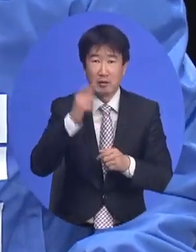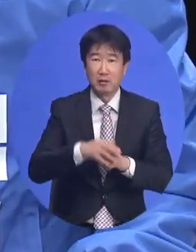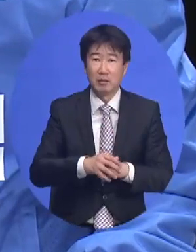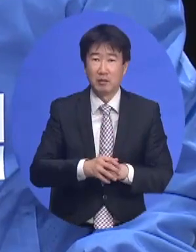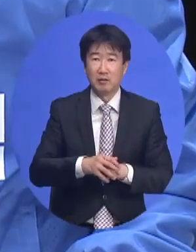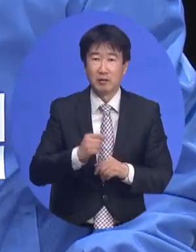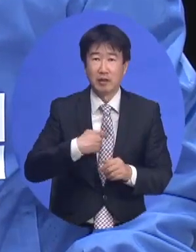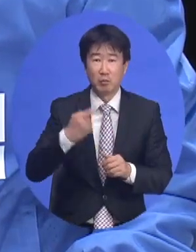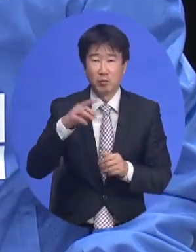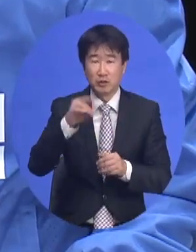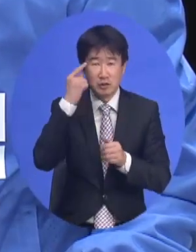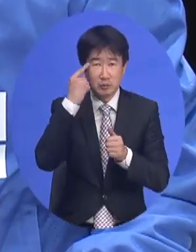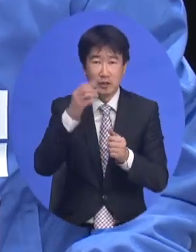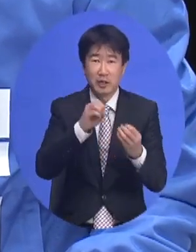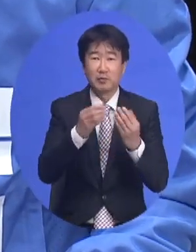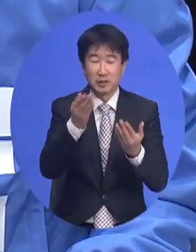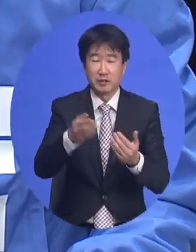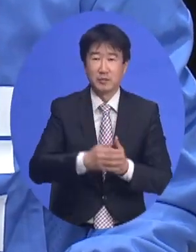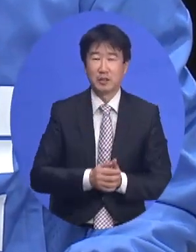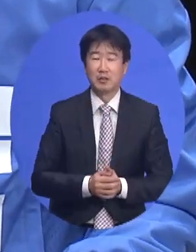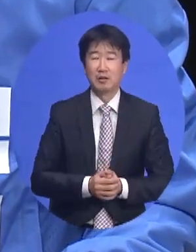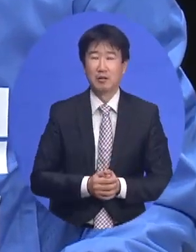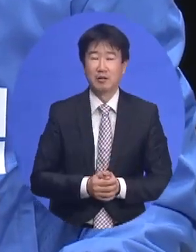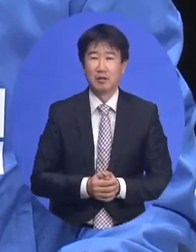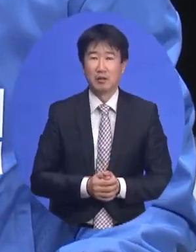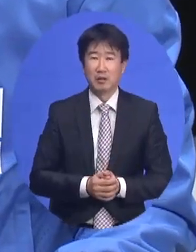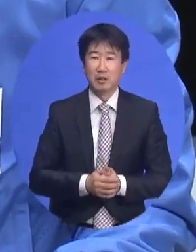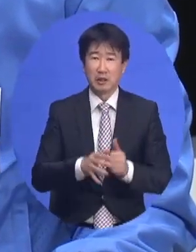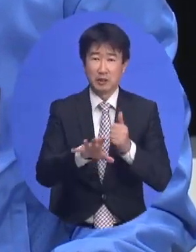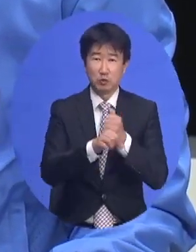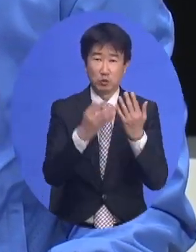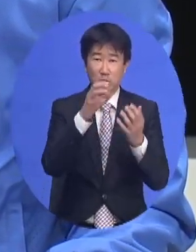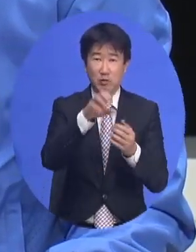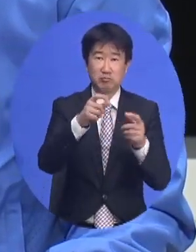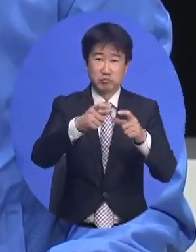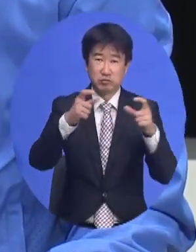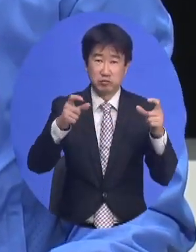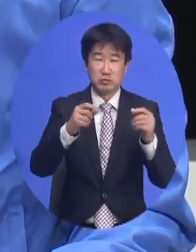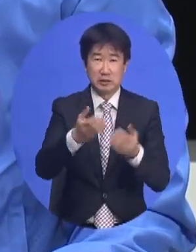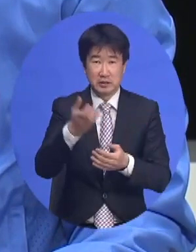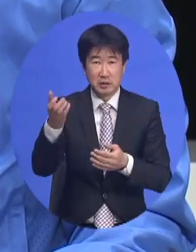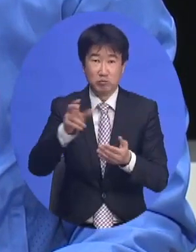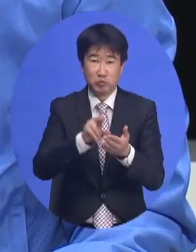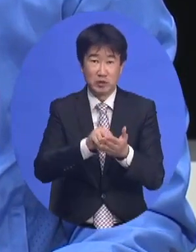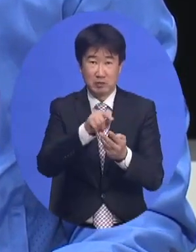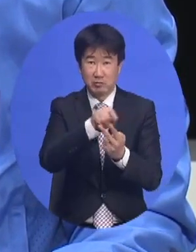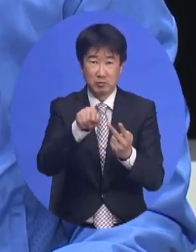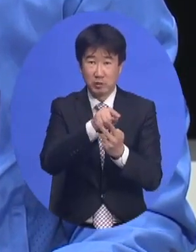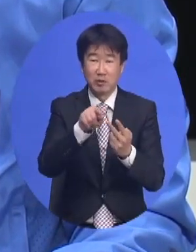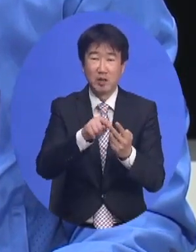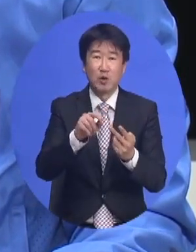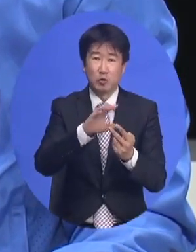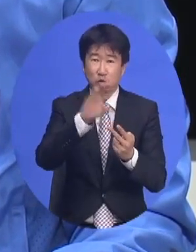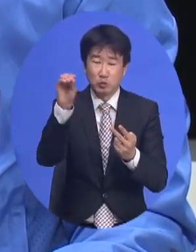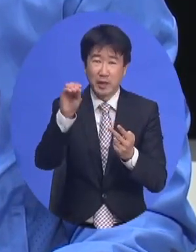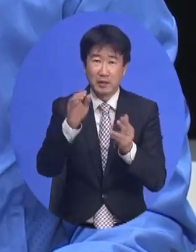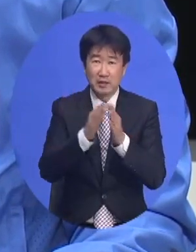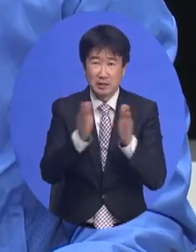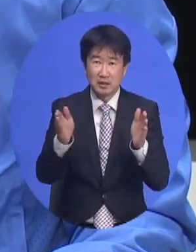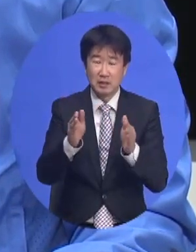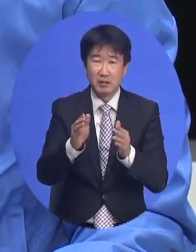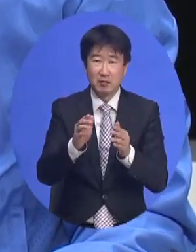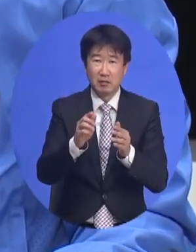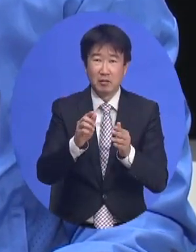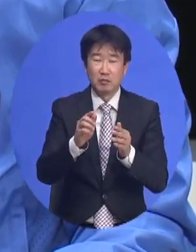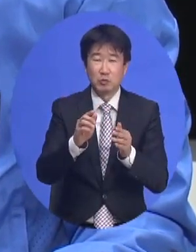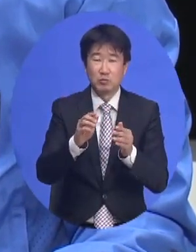제가 질문하는 거잖아요. 제가 답변을 드릴게요. 이 장유 소각장 정설이냐 이전이냐 문제는요. 출발점이 잘못 기울어진